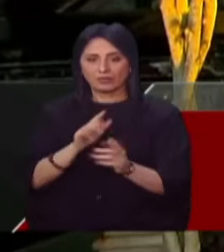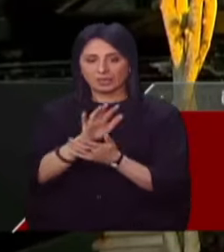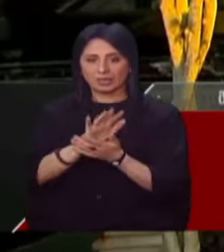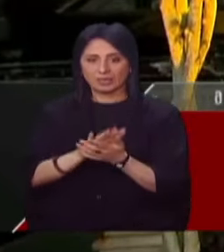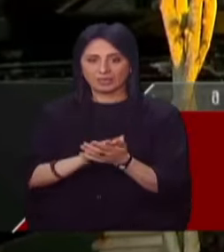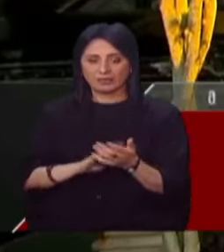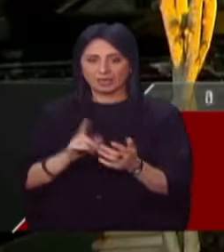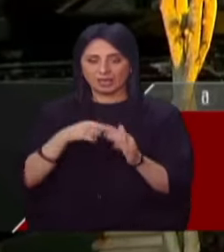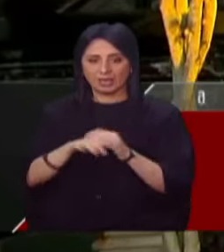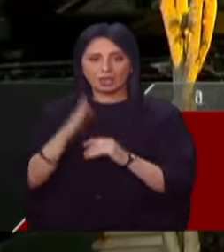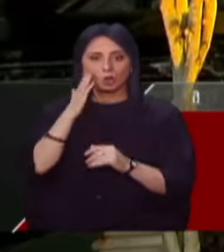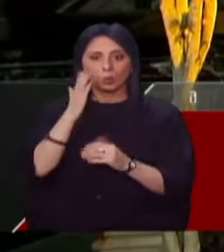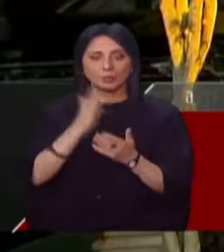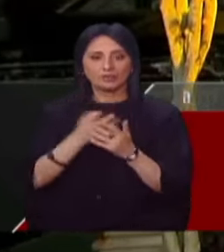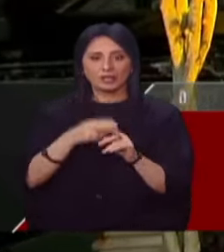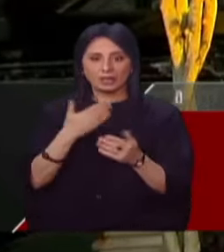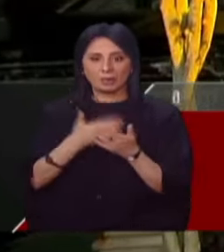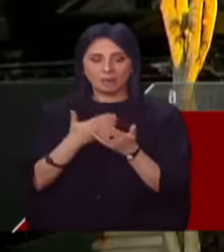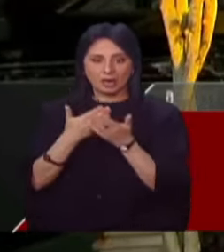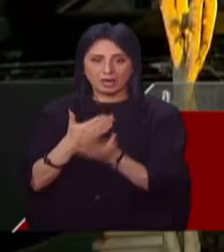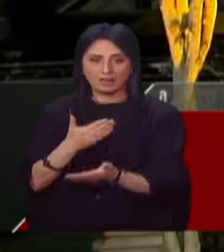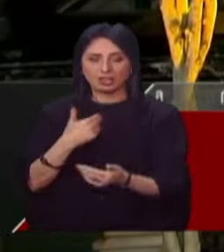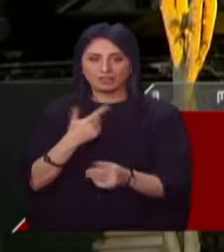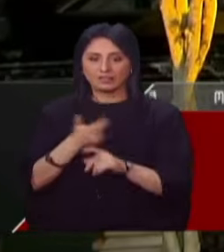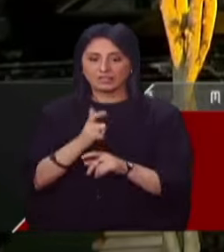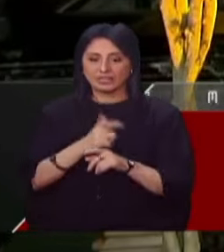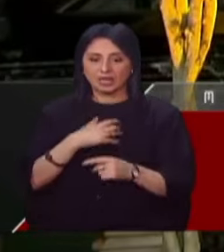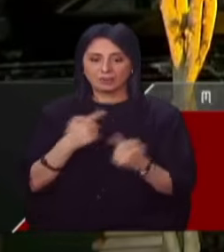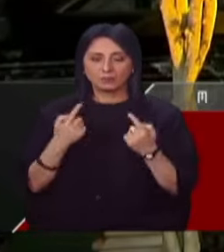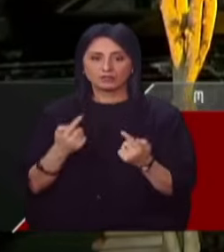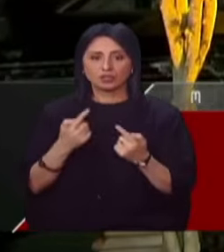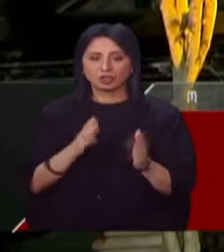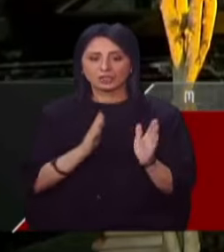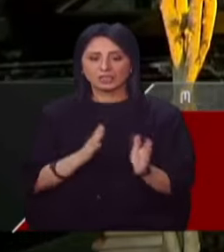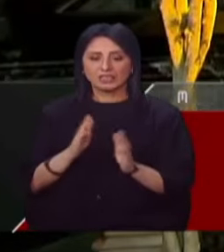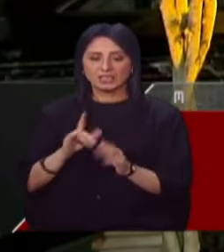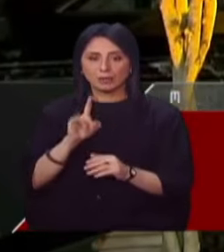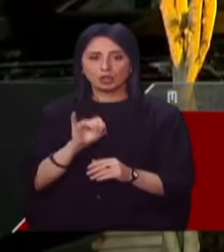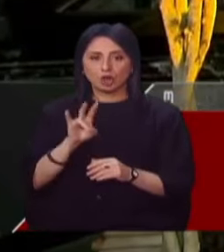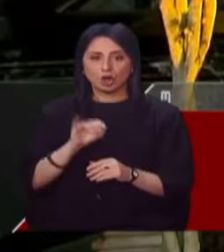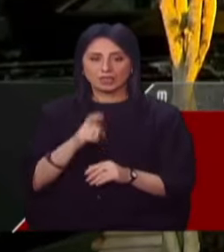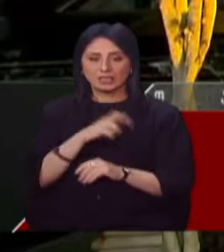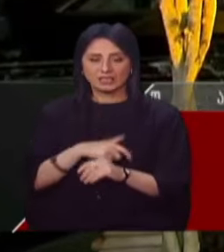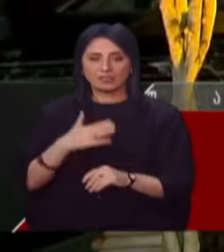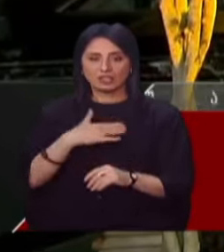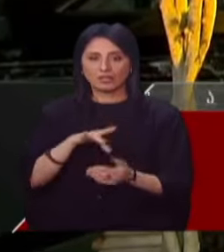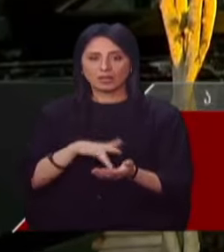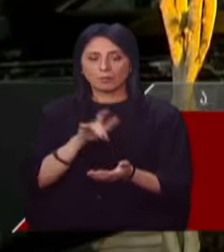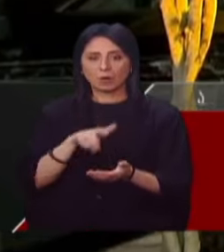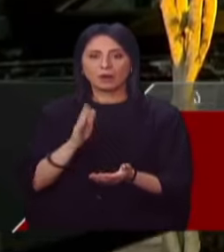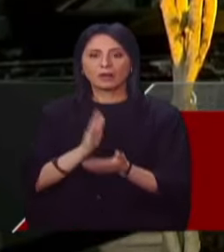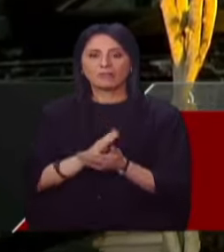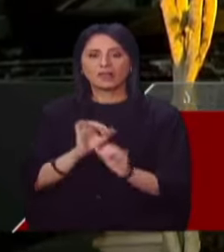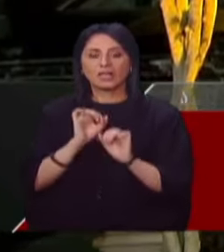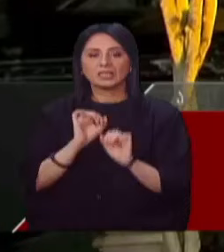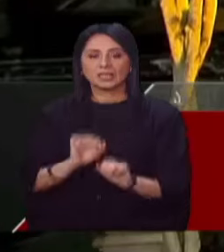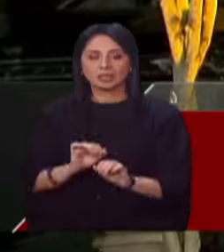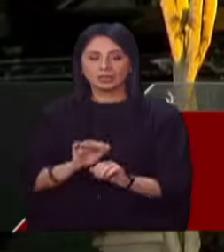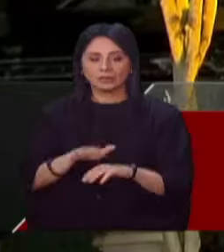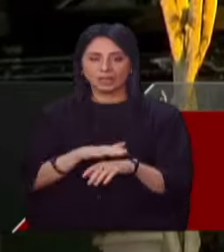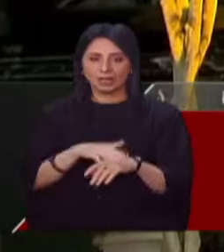გასაგრძელებლად. რადგან რუმინეთი არის ამის მაგალითი. ჩვენ ვართ ძალიან მნიშვნელოვანი სტაბილური ზონის წევრები, სადაც ჩვენი მოქალაქეები არიან დაცულები